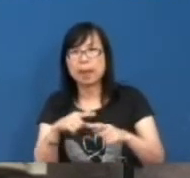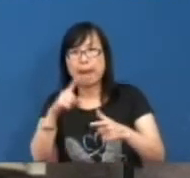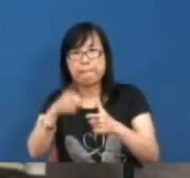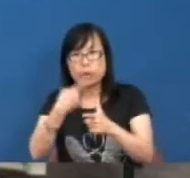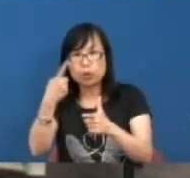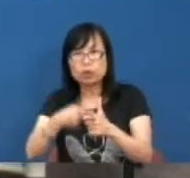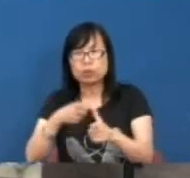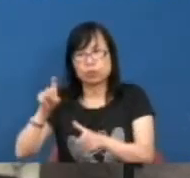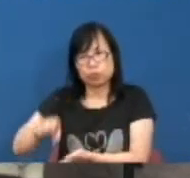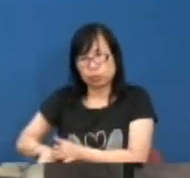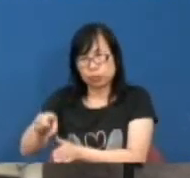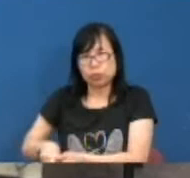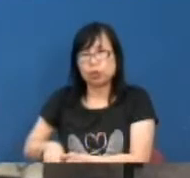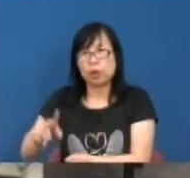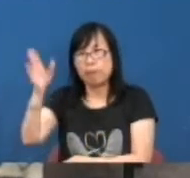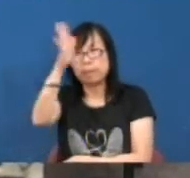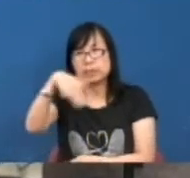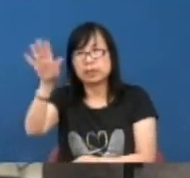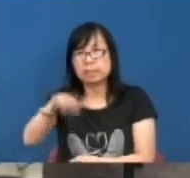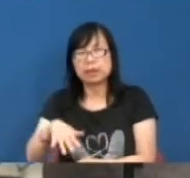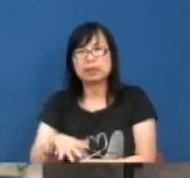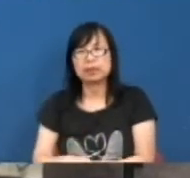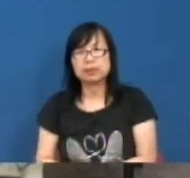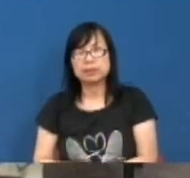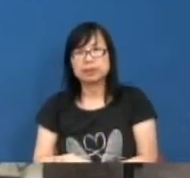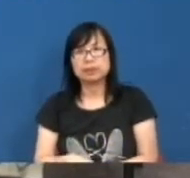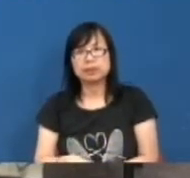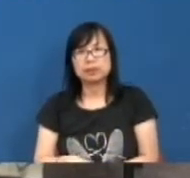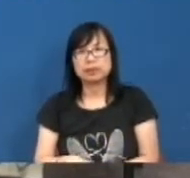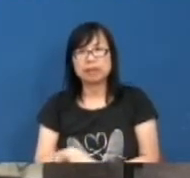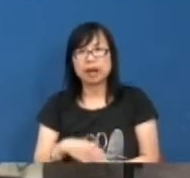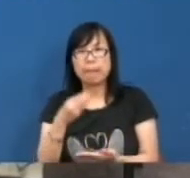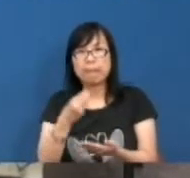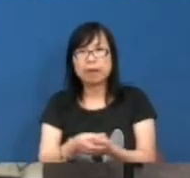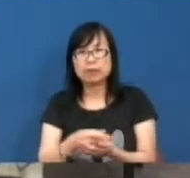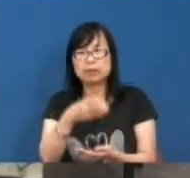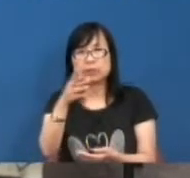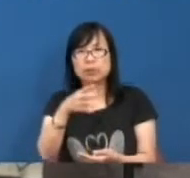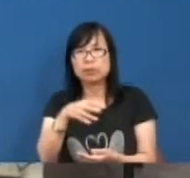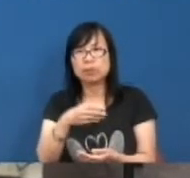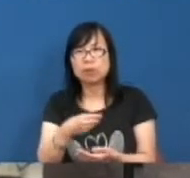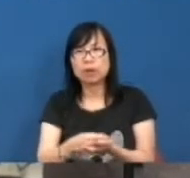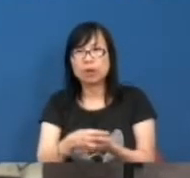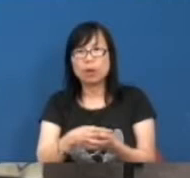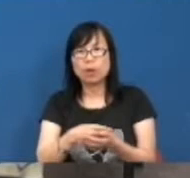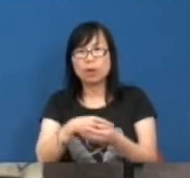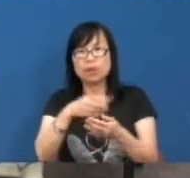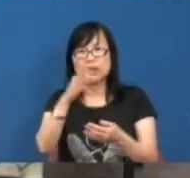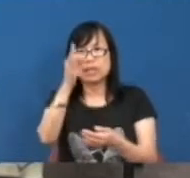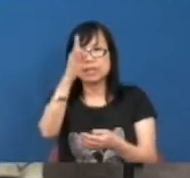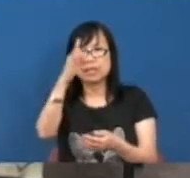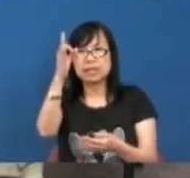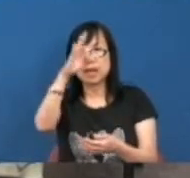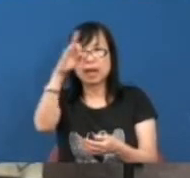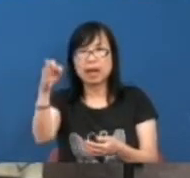儲5000元的話，究竟幾時才可以買到那個凱旋門呢？即係嗰個好3億幾嗰